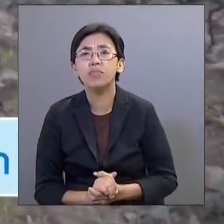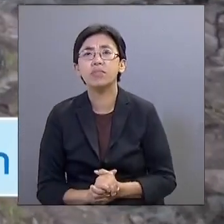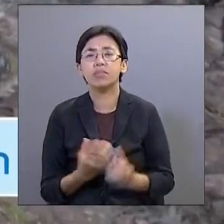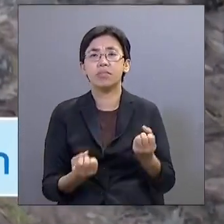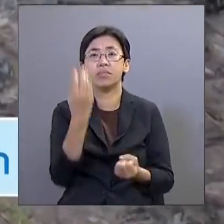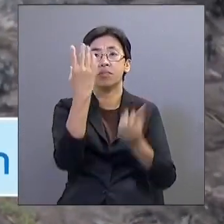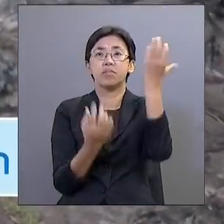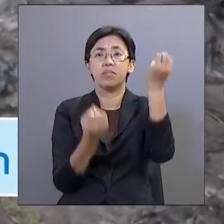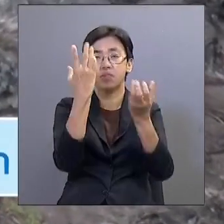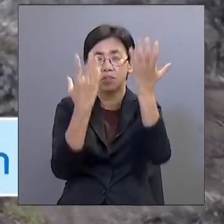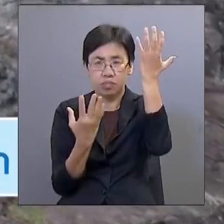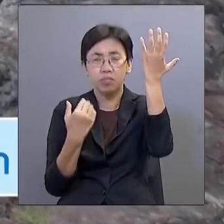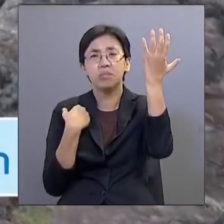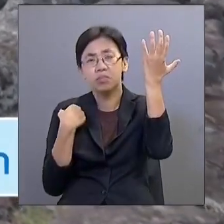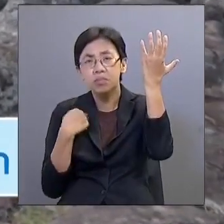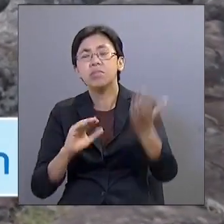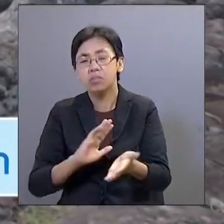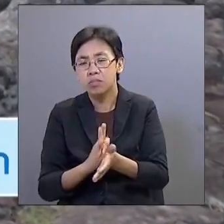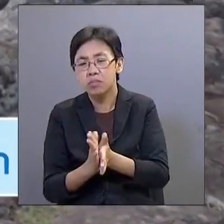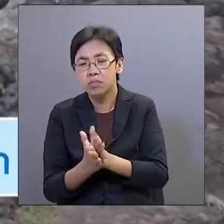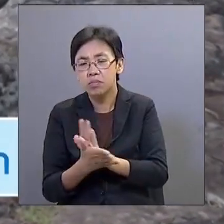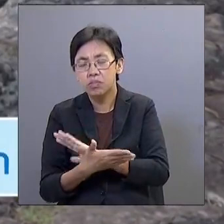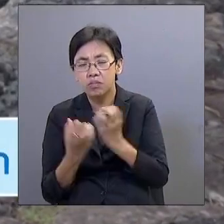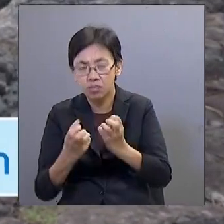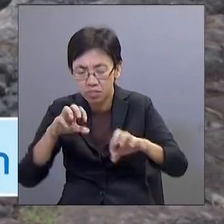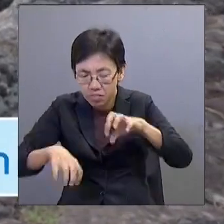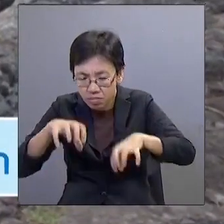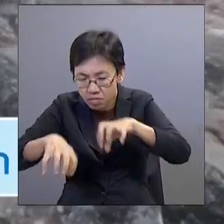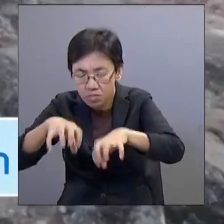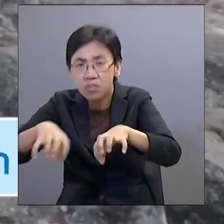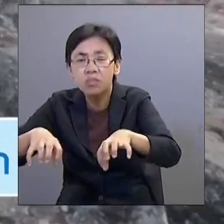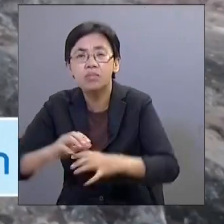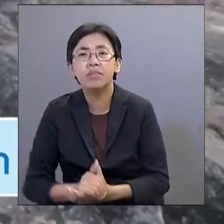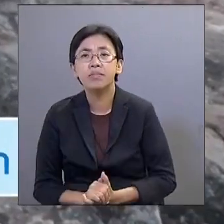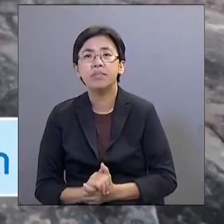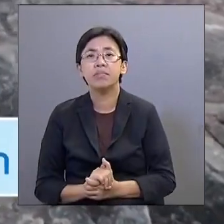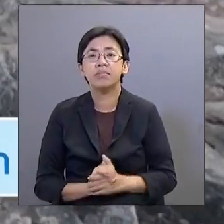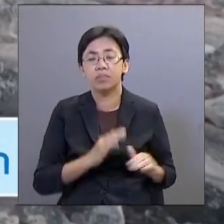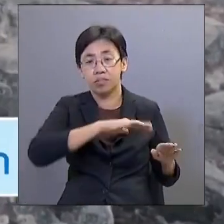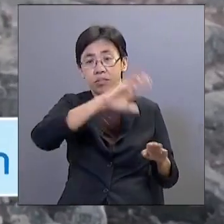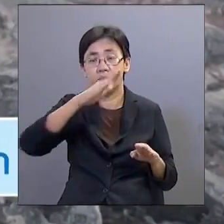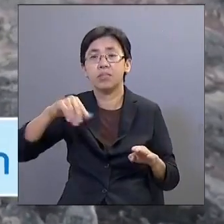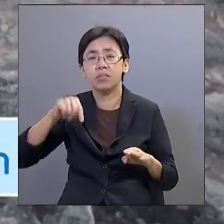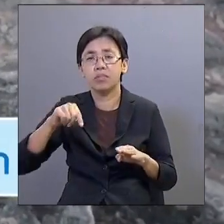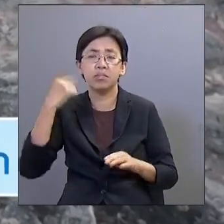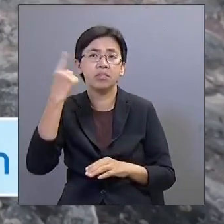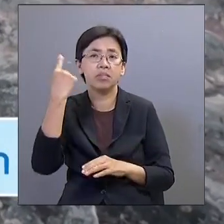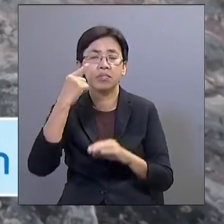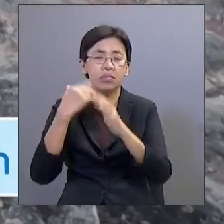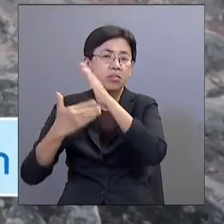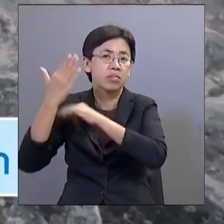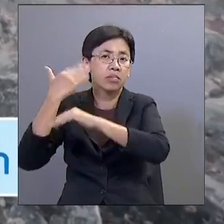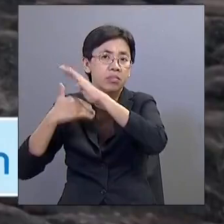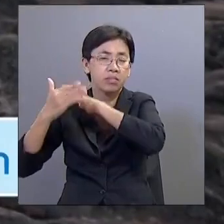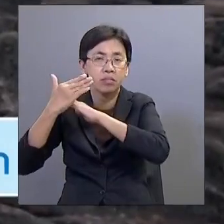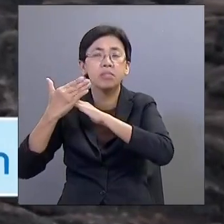าที่สมบูรณ์แล้วก็มีความเปลี่ยนแปลงโดยธรรมชาติที่เกิดขึ้นครับ ซึ่งทำให้ภูหินร่องกล้าถูกยกให้เป็นแหล่งท่องเที่ยวทางประวัติศาสตร์